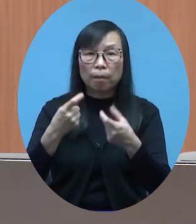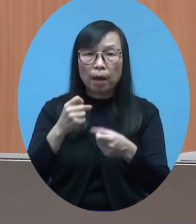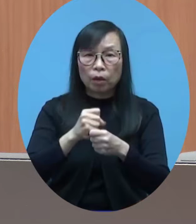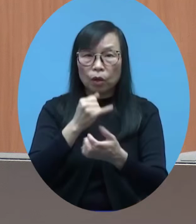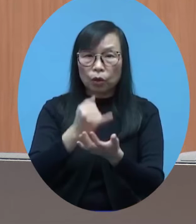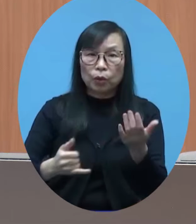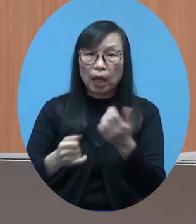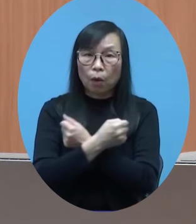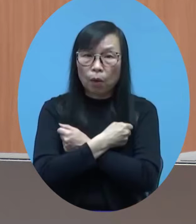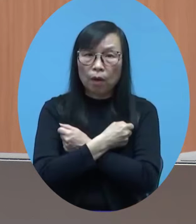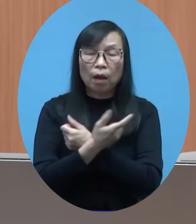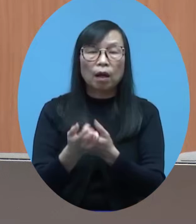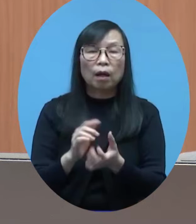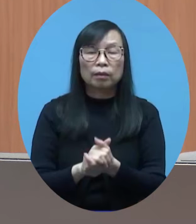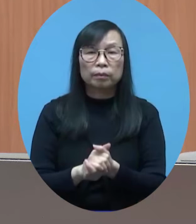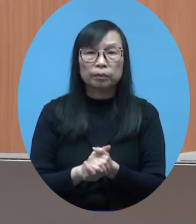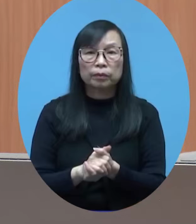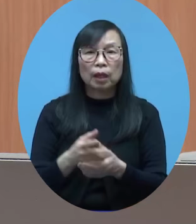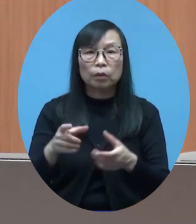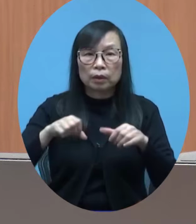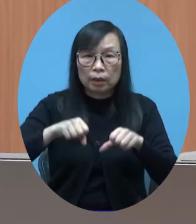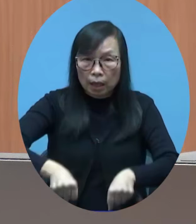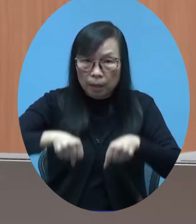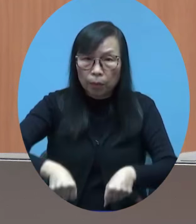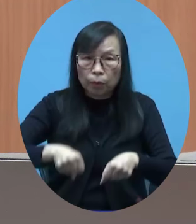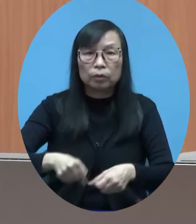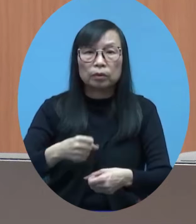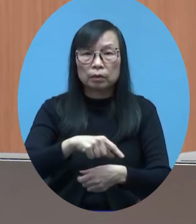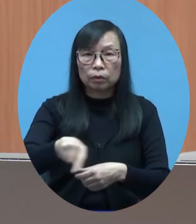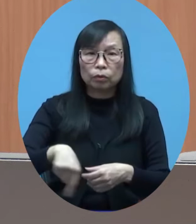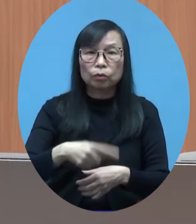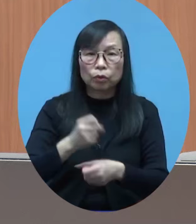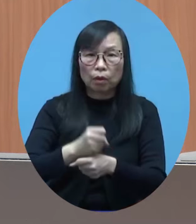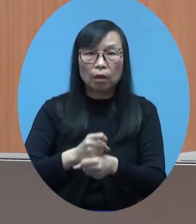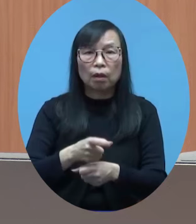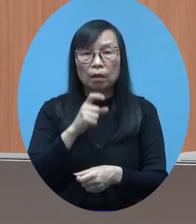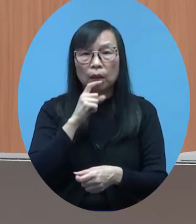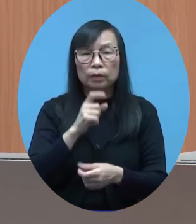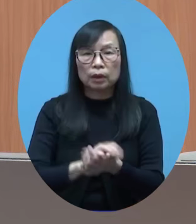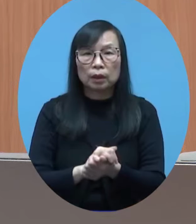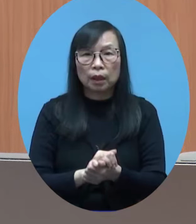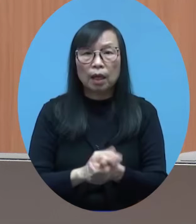做地盤啦，有啲係技工啦。